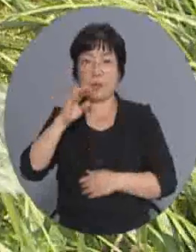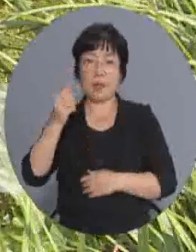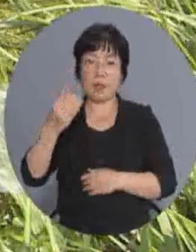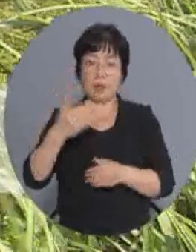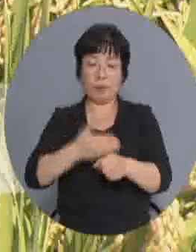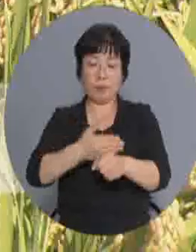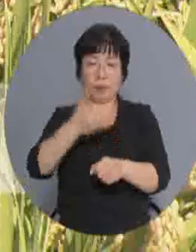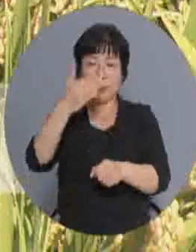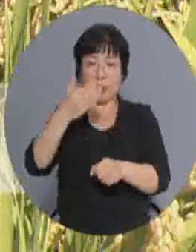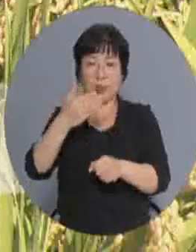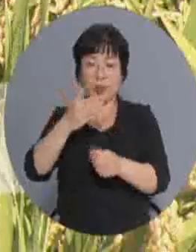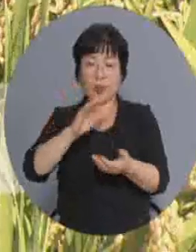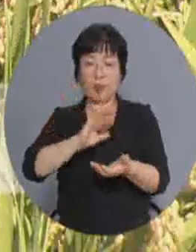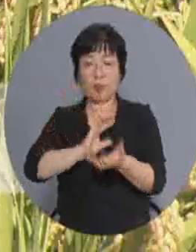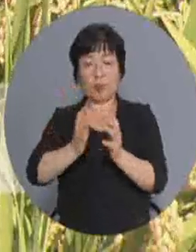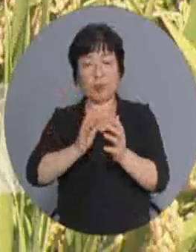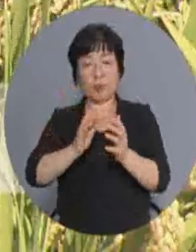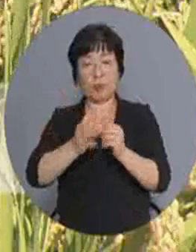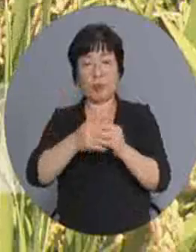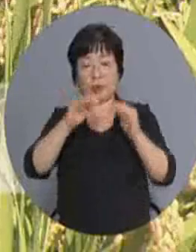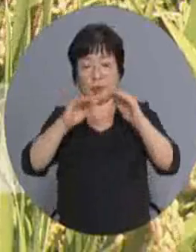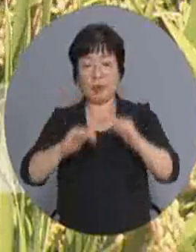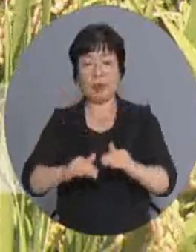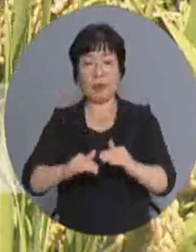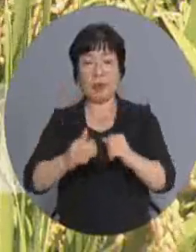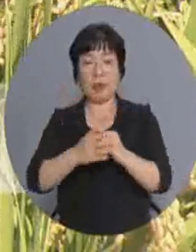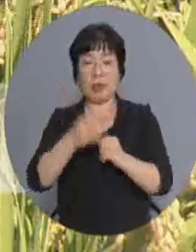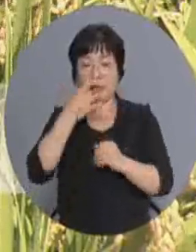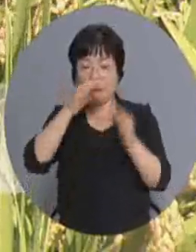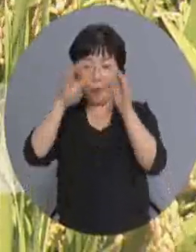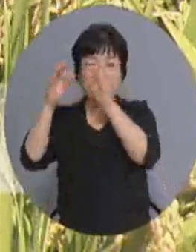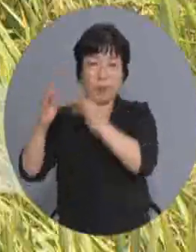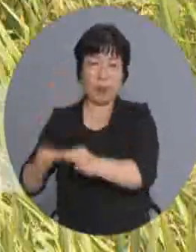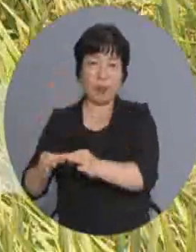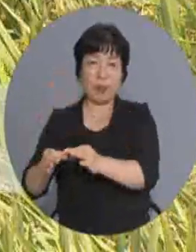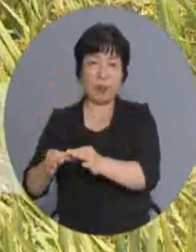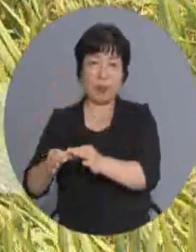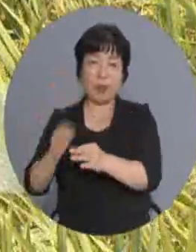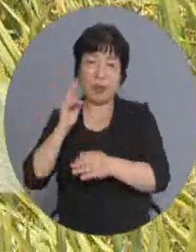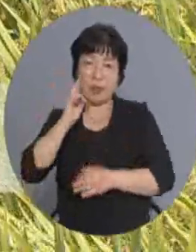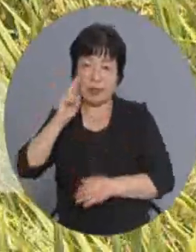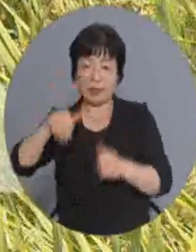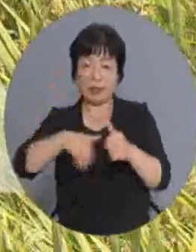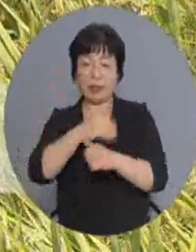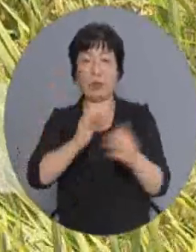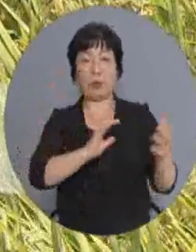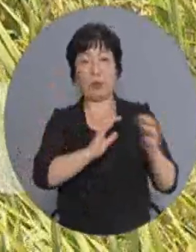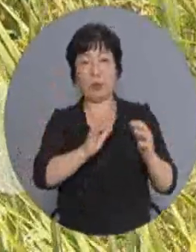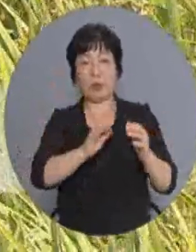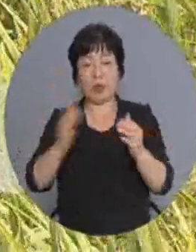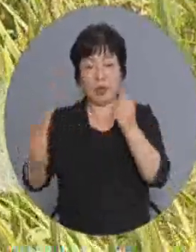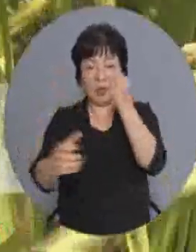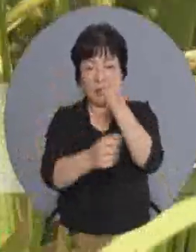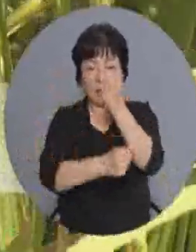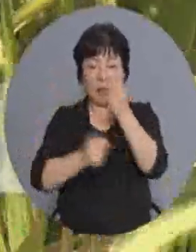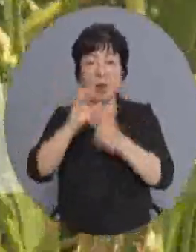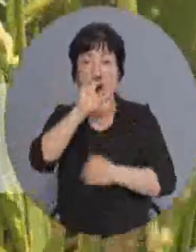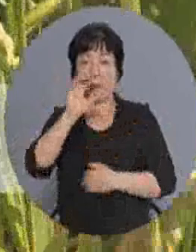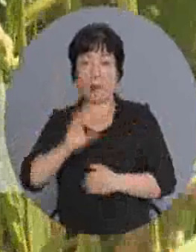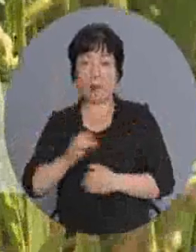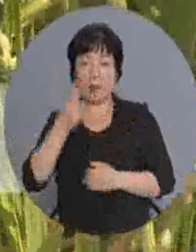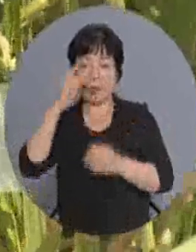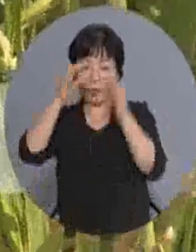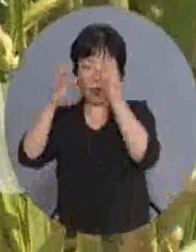시부터 시사 토론 프로그램인 시사 용광로에서 쌀값 하락의 심각성을 살펴보고 수학기 다 반복되는